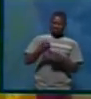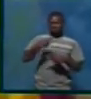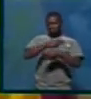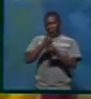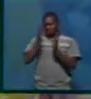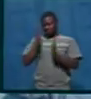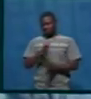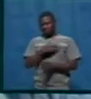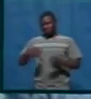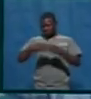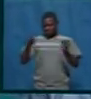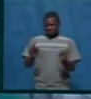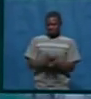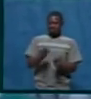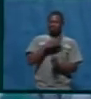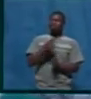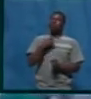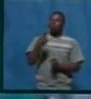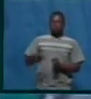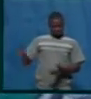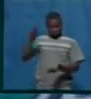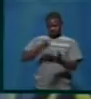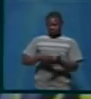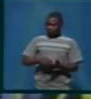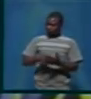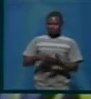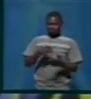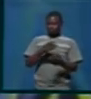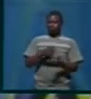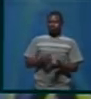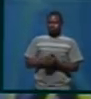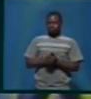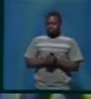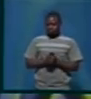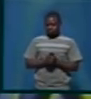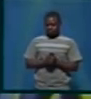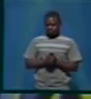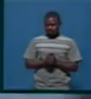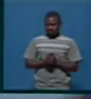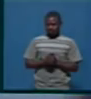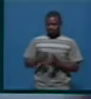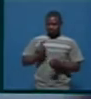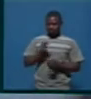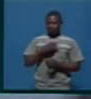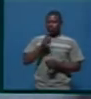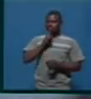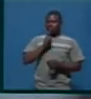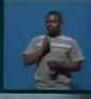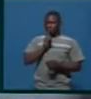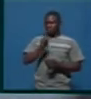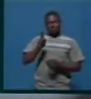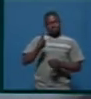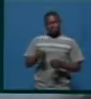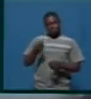s'en tient à la décision de l'ASCB. L'UNPCB est pour le